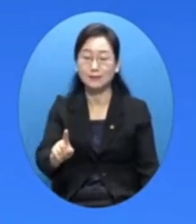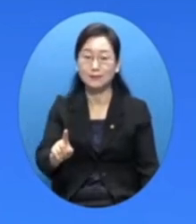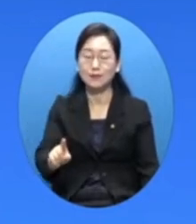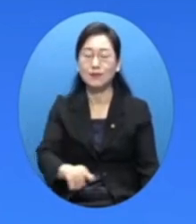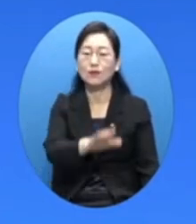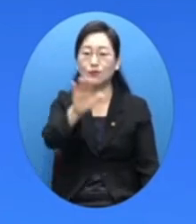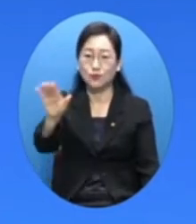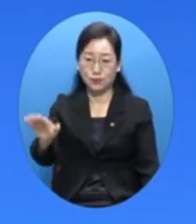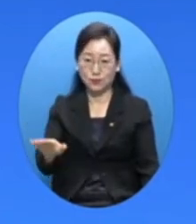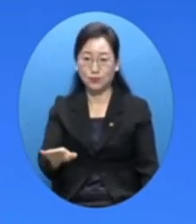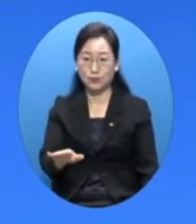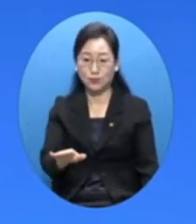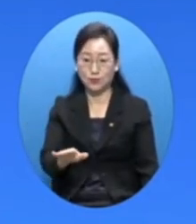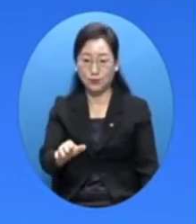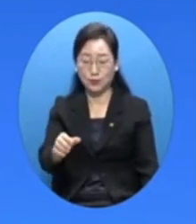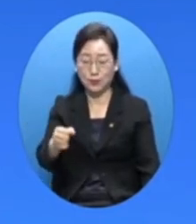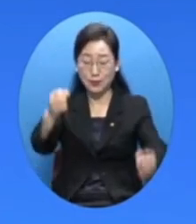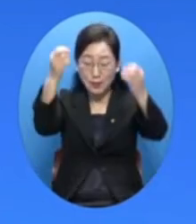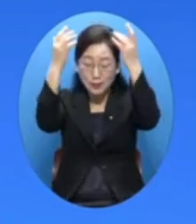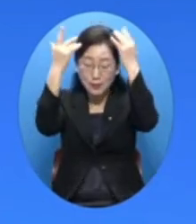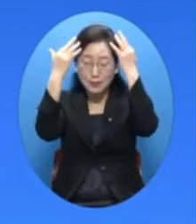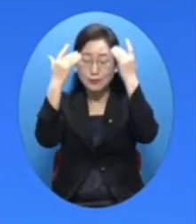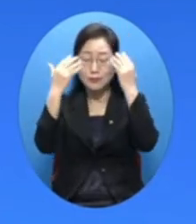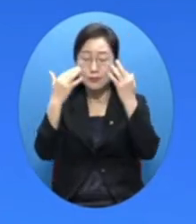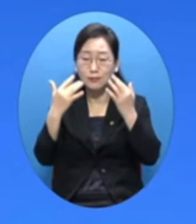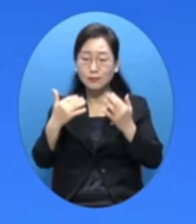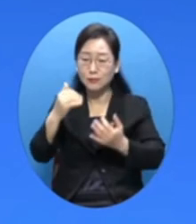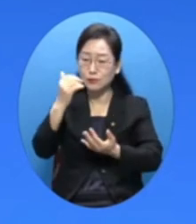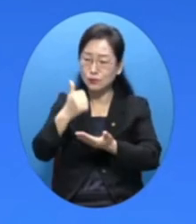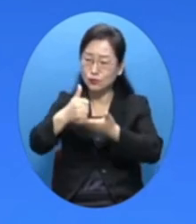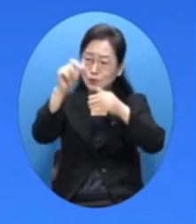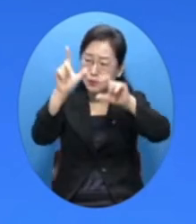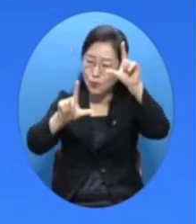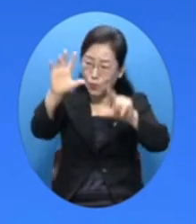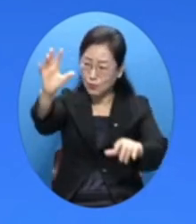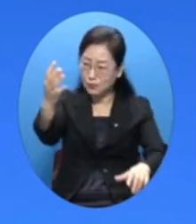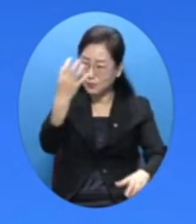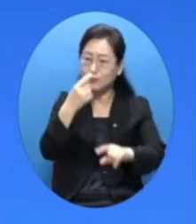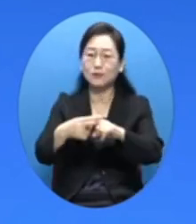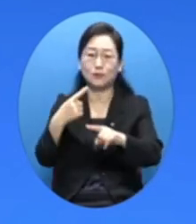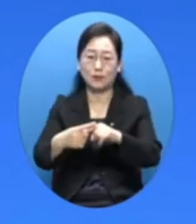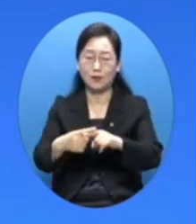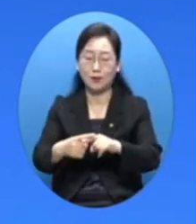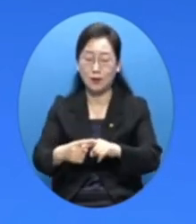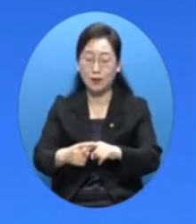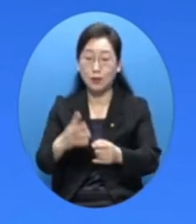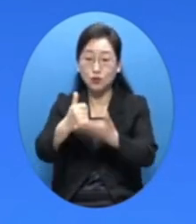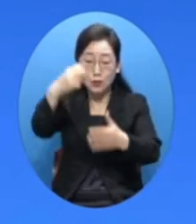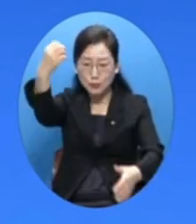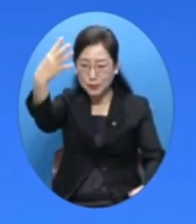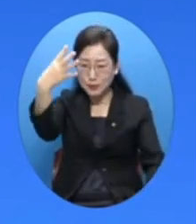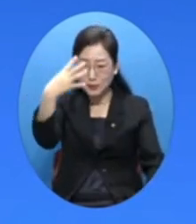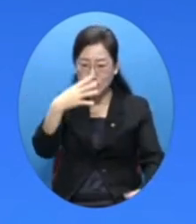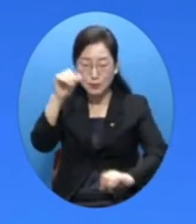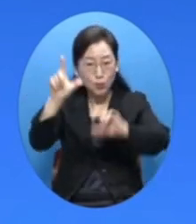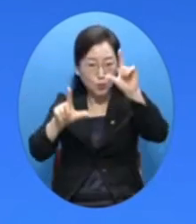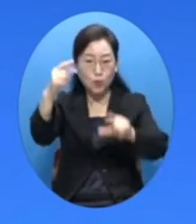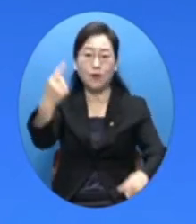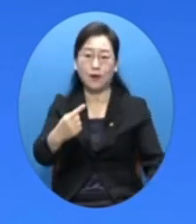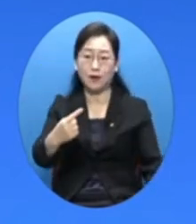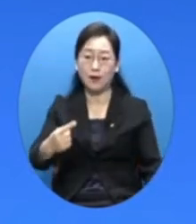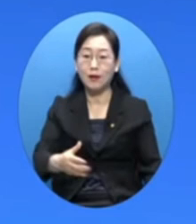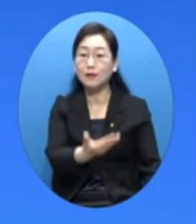우리에게 임하신 주님의 모습을 상징합니다. 주님이 우리에게 빛으로 오신 것입니다. 여러분 우리가